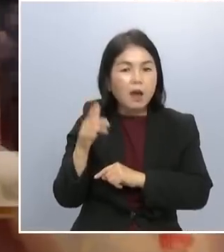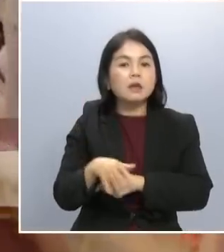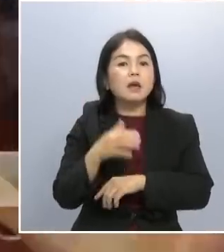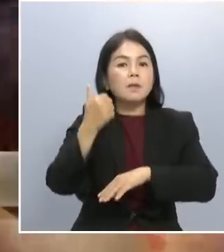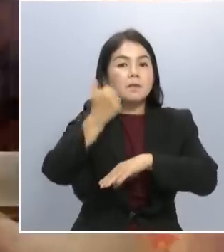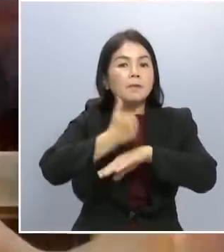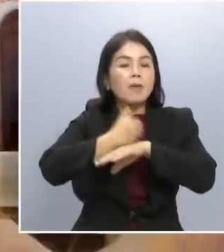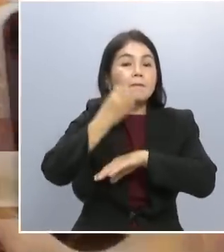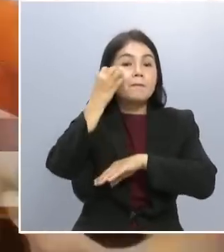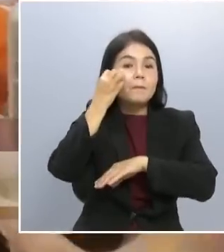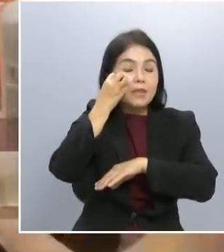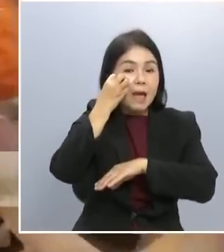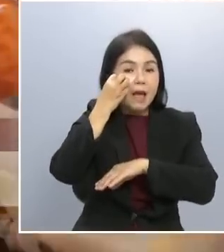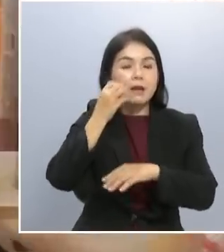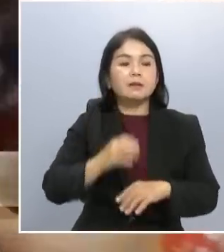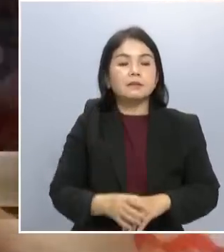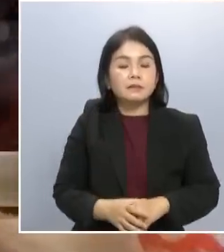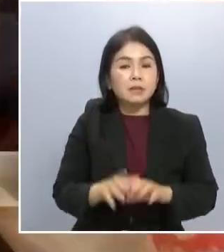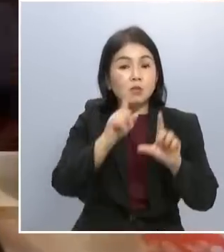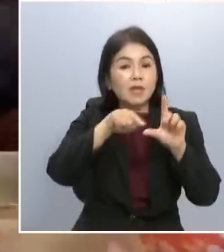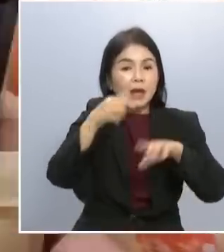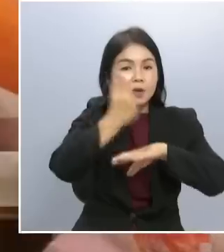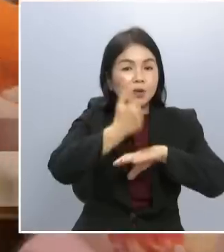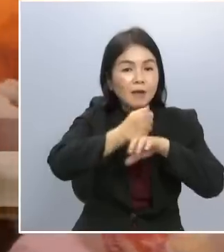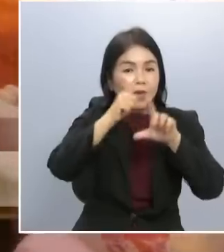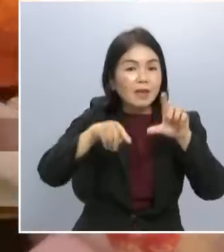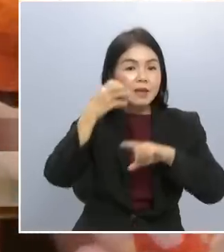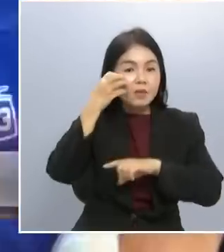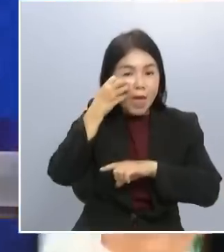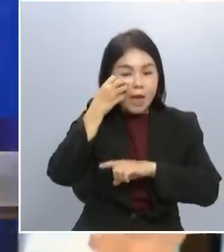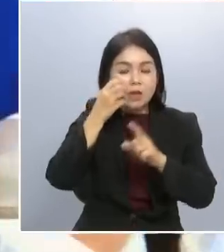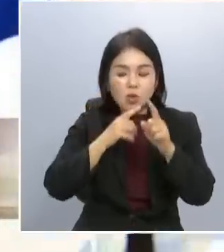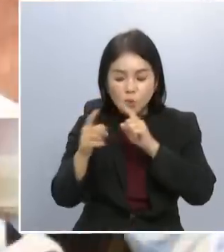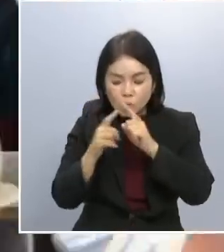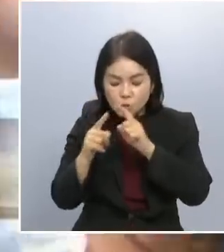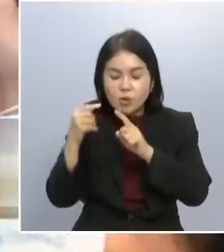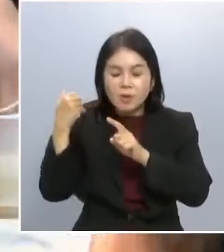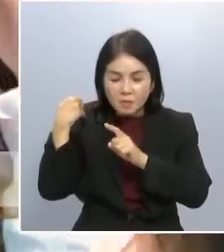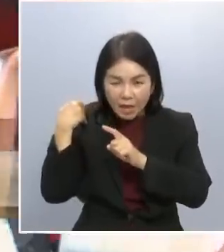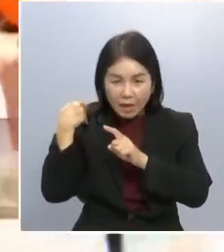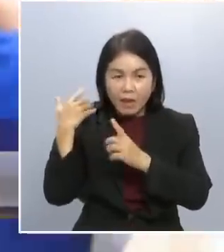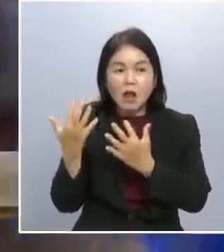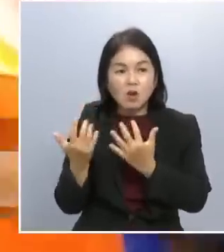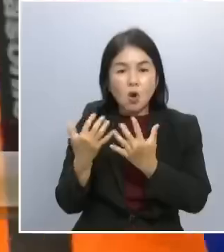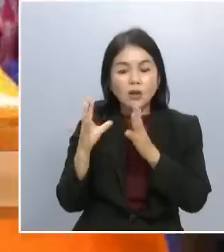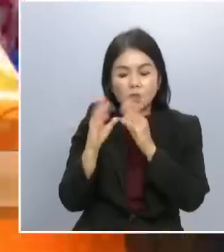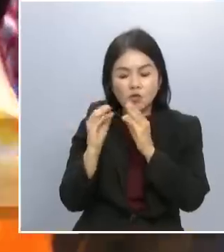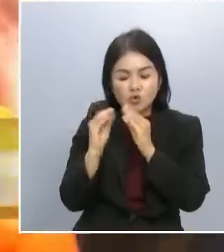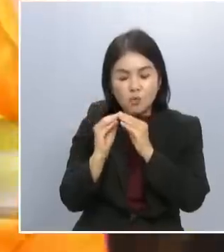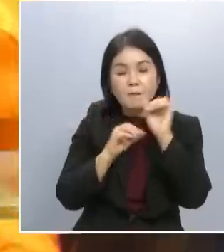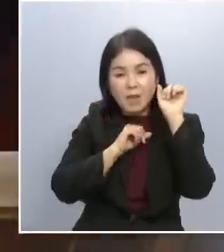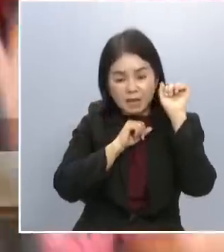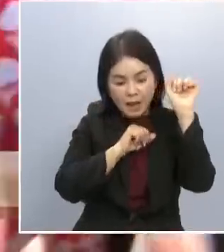าเน้นย้ำนะครับตั้งแต่เรื่องการเจรจาความชัดเจนยังเจรจาอยู่รอการประชุมประกาศเป็นทาง